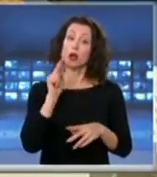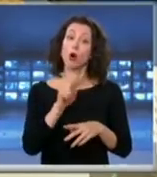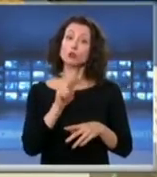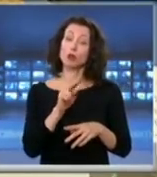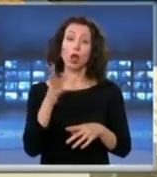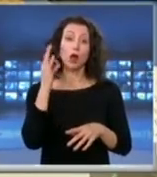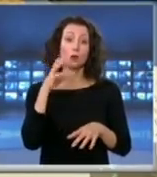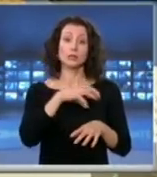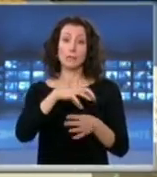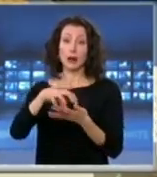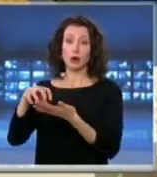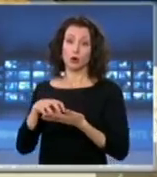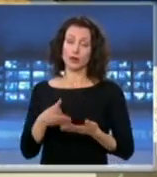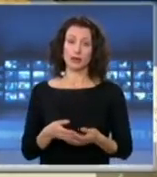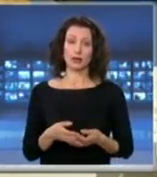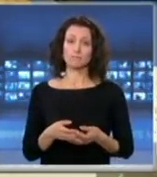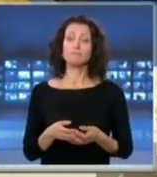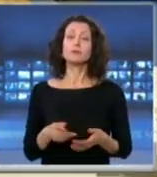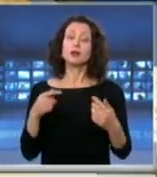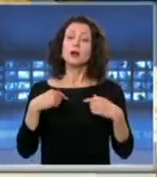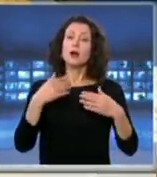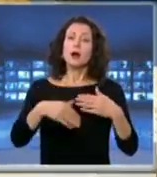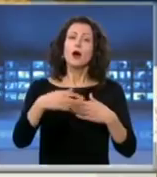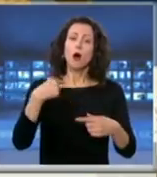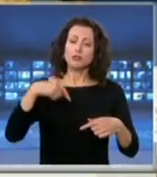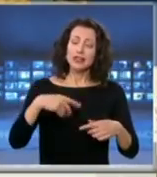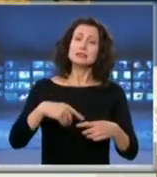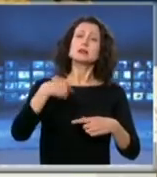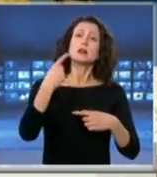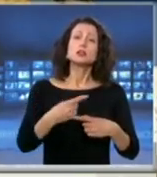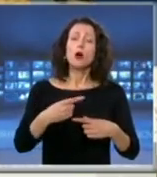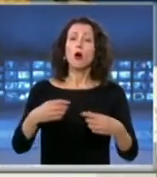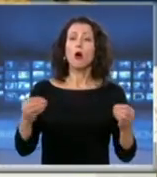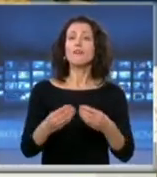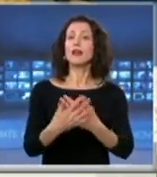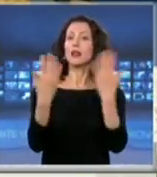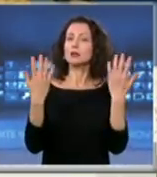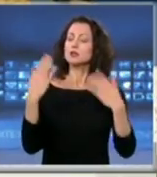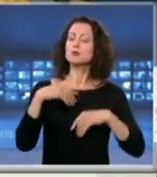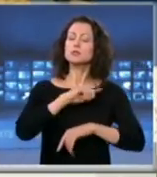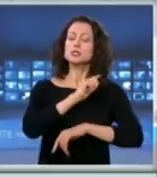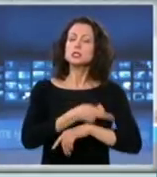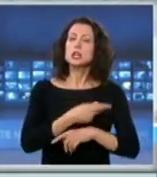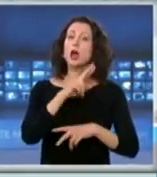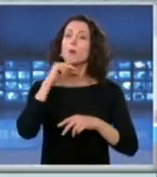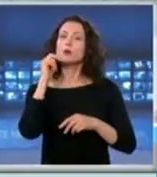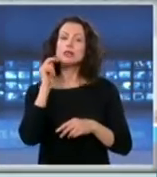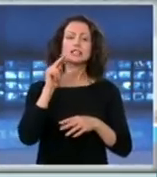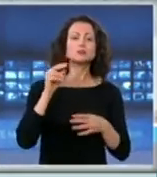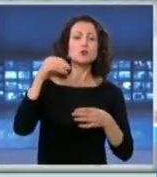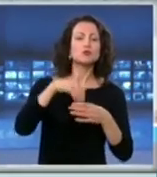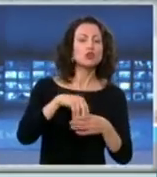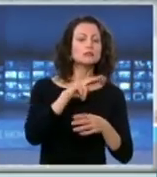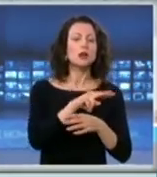От днес, включително до Великден, засилено полицейско присъствие ще има и около храмовете в страната, а властите напомнят,